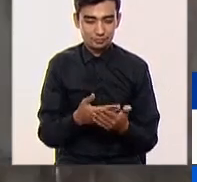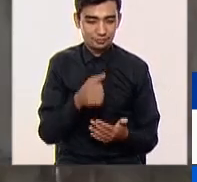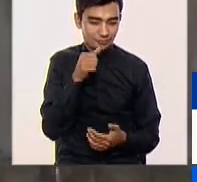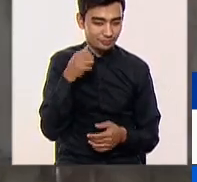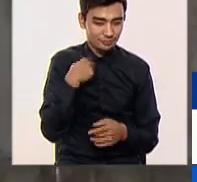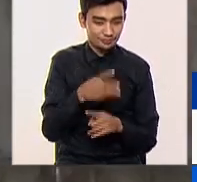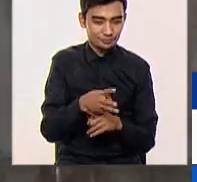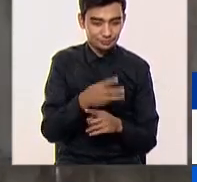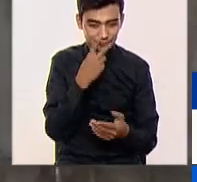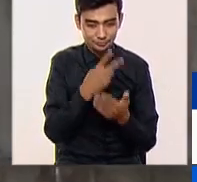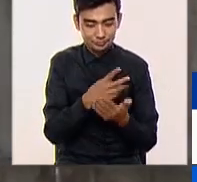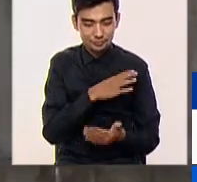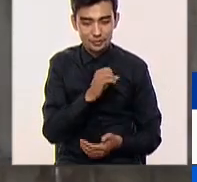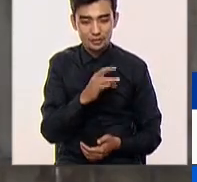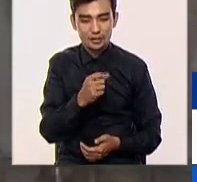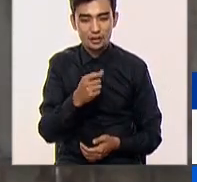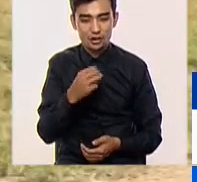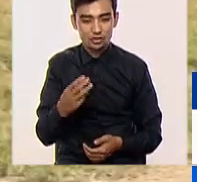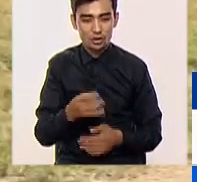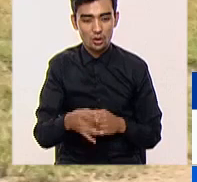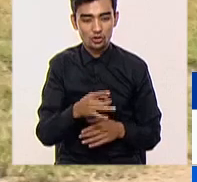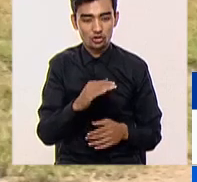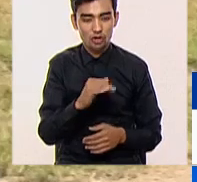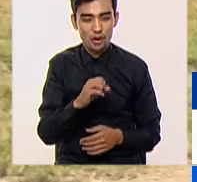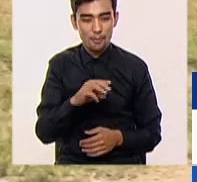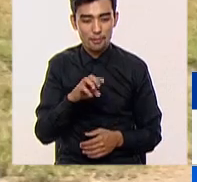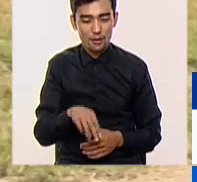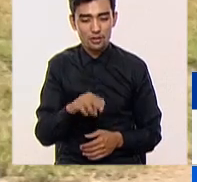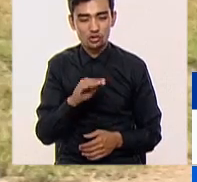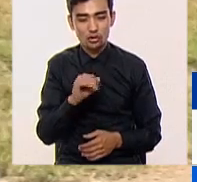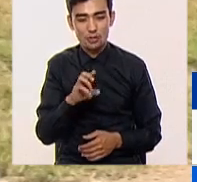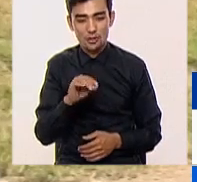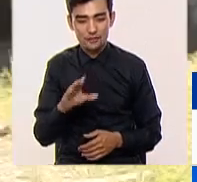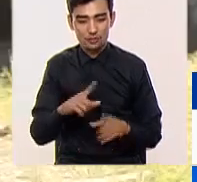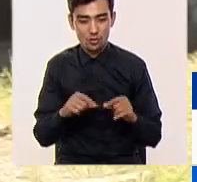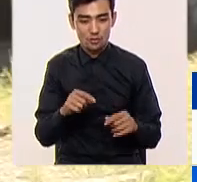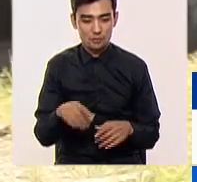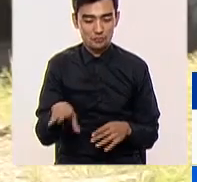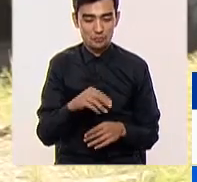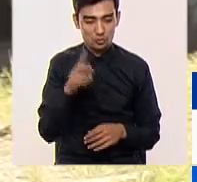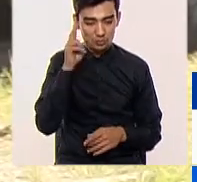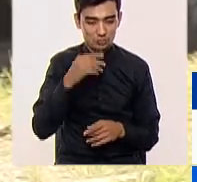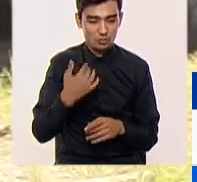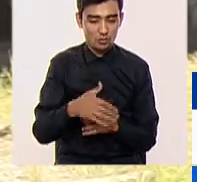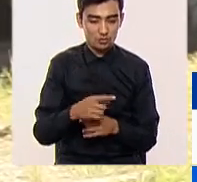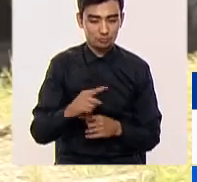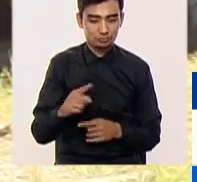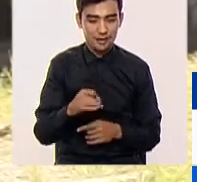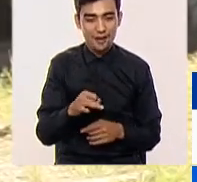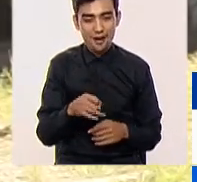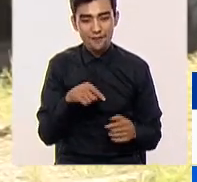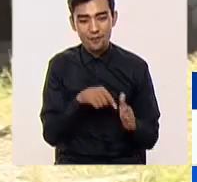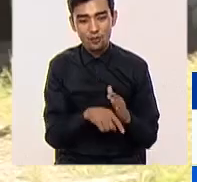эфирден өзіміз көрсеткен Сарыағаш ауданындағы Жамбыл Жабаев мектебінде балалар әлі де сыртқа шығуға мәжбүр. Себебі ішкі әжетхана сол күйі